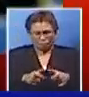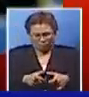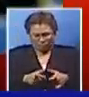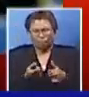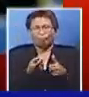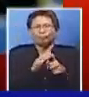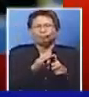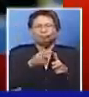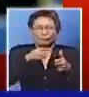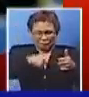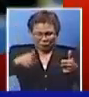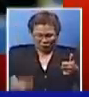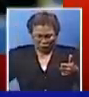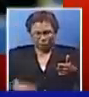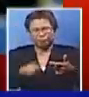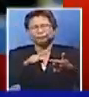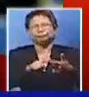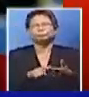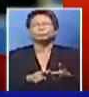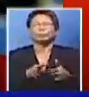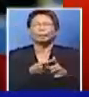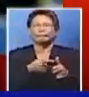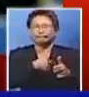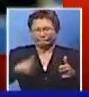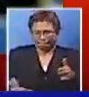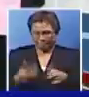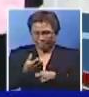ini milik penerjun Cina Shi Tingmao.